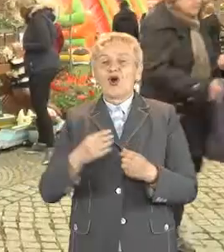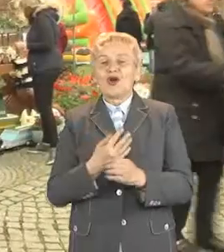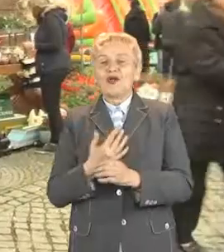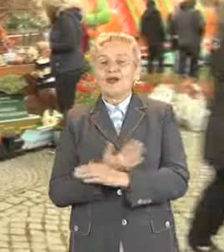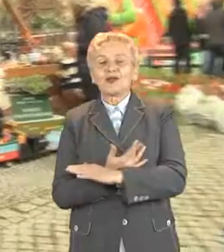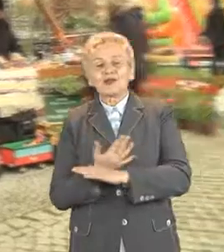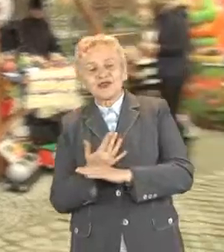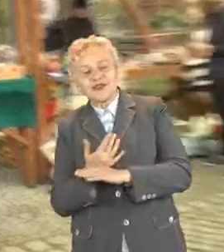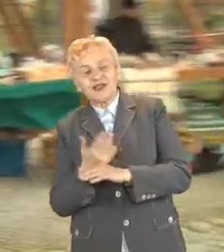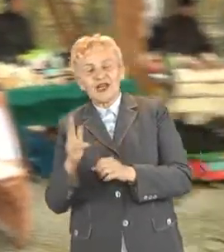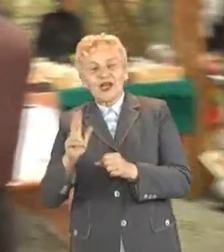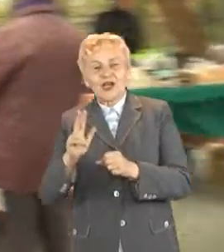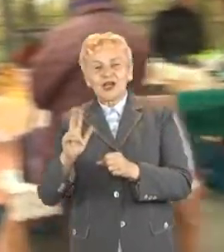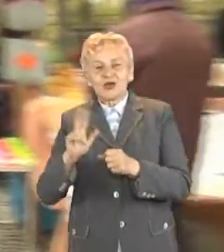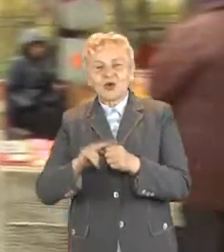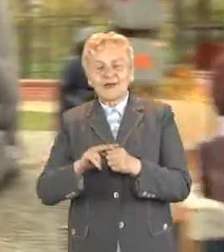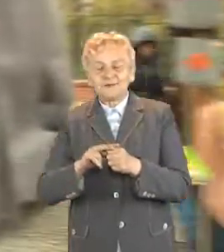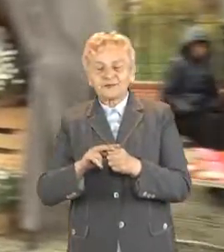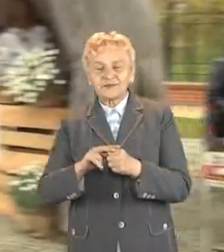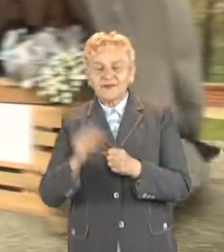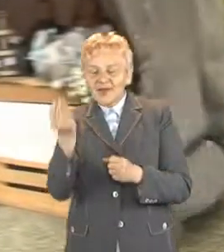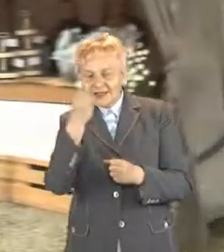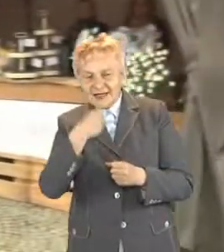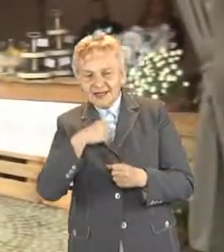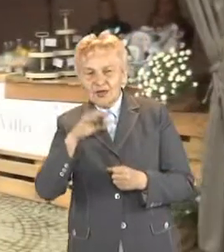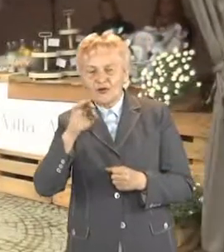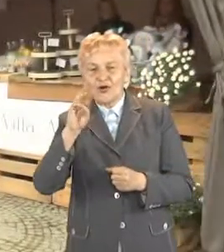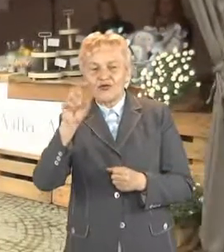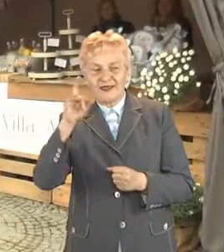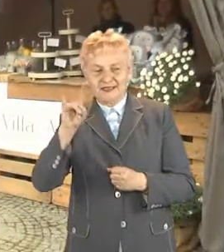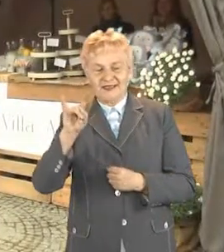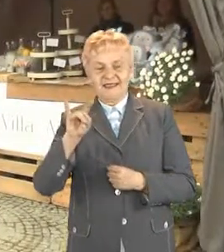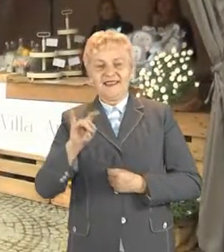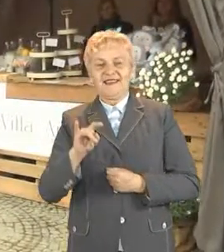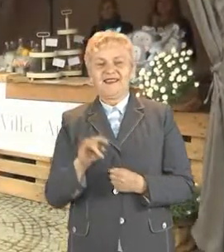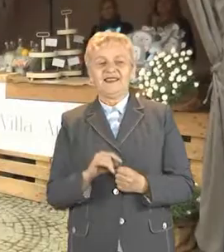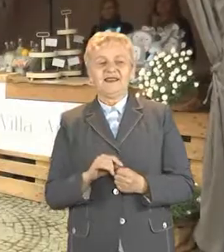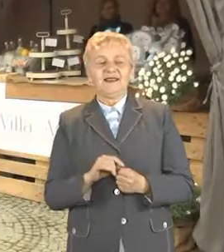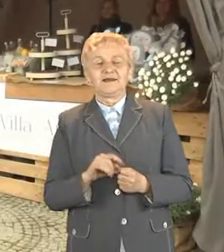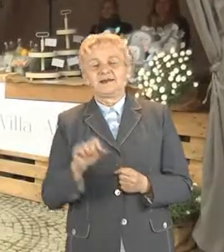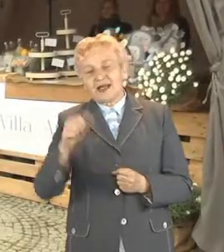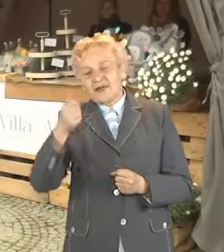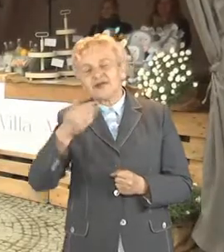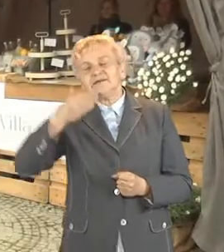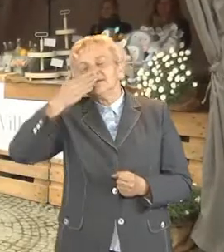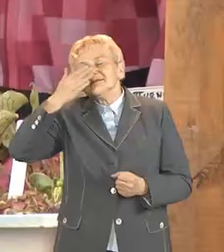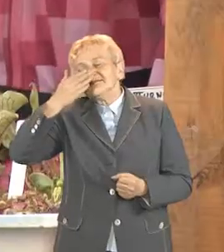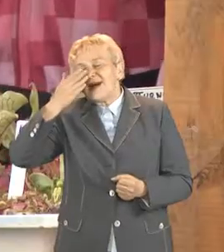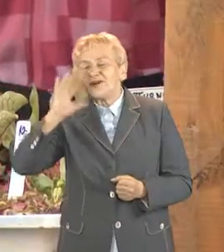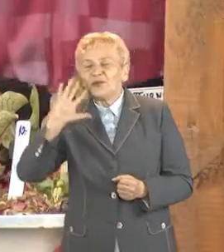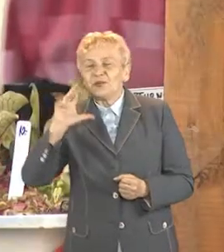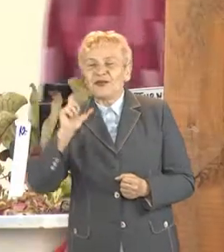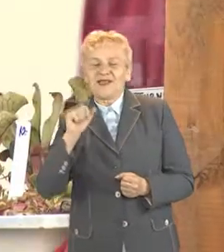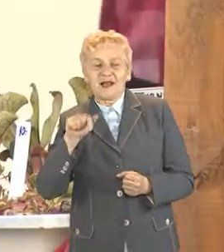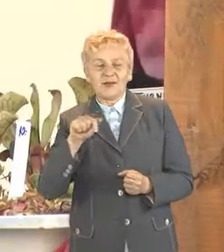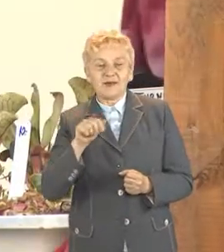stref klimatycznych, które wabią swoje ofiary zapachem, by móc po chwili z pełną premedytacją odebrać im wolność i